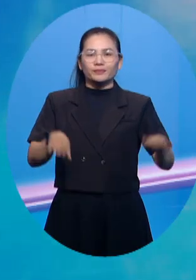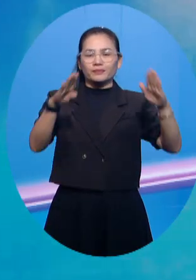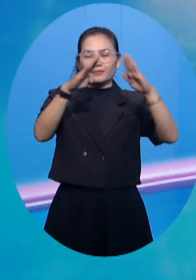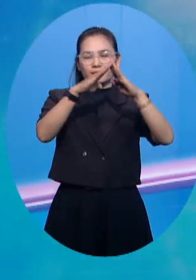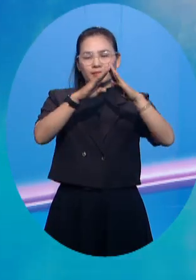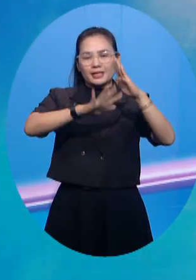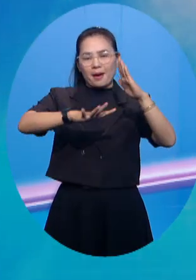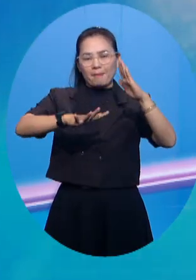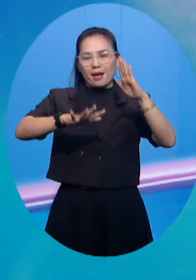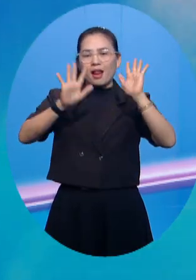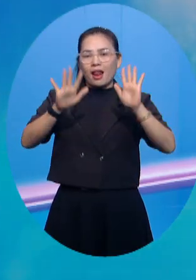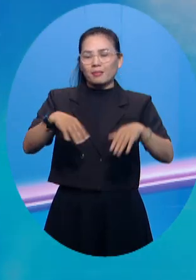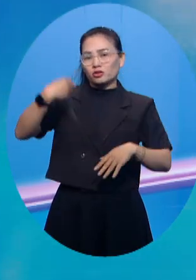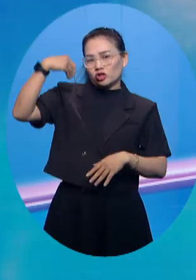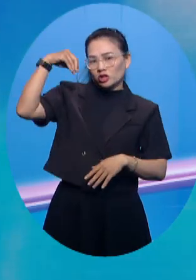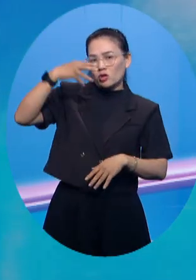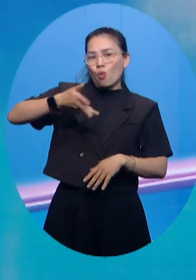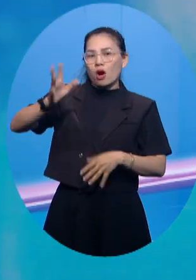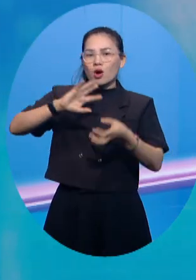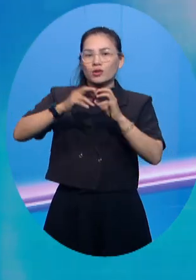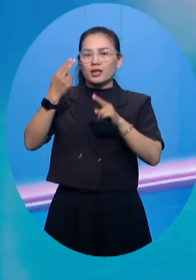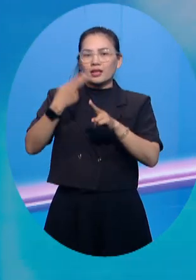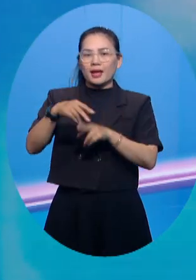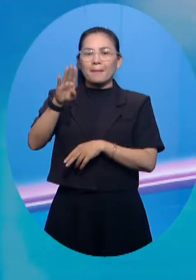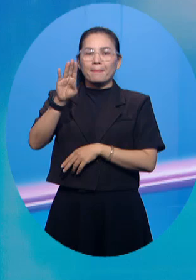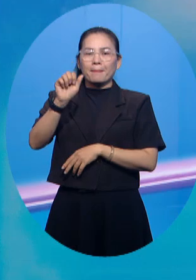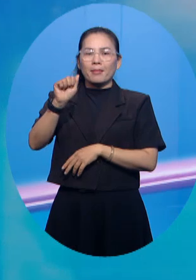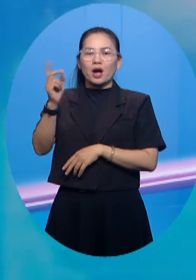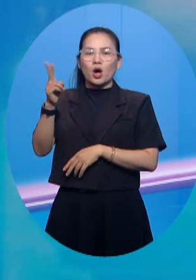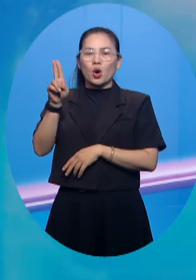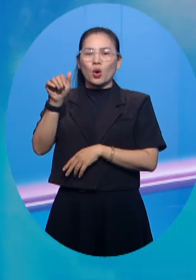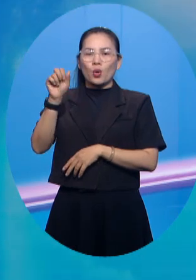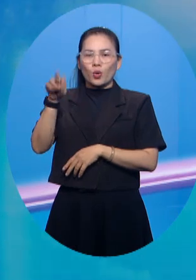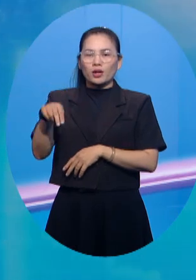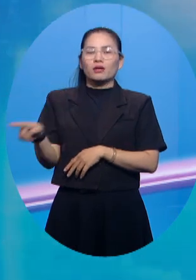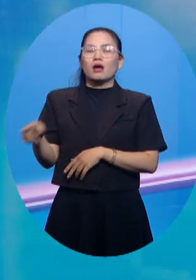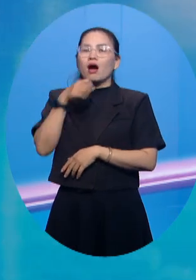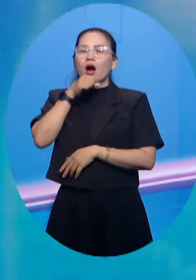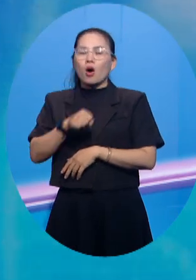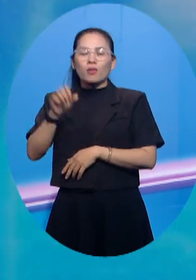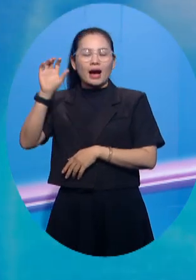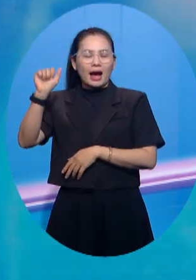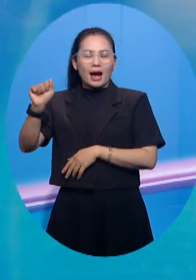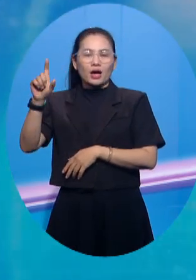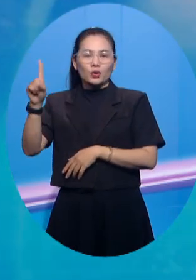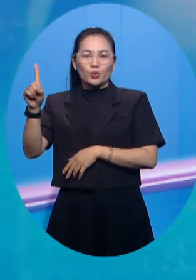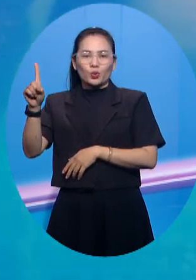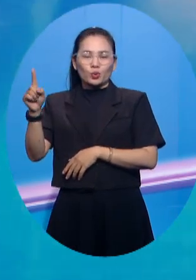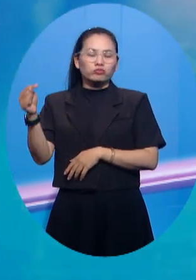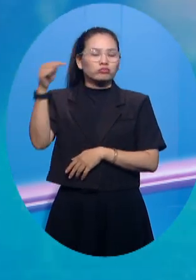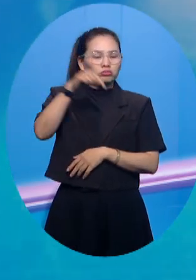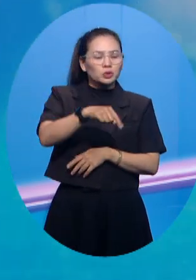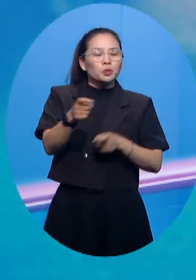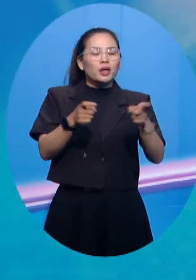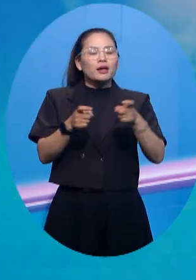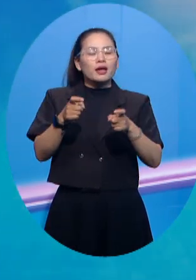Trong chuyến thăm nhà máy sản xuất trứng của công ty Ba Huân Long An, ông Abdul Jalil Khader, Phó Giám đốc Cơ quan Quản lý Thực phẩm Singapore cho biết, nhu cầu về